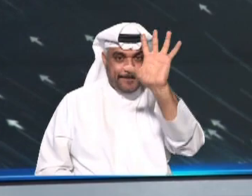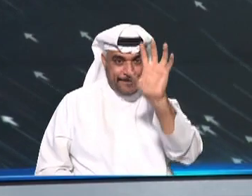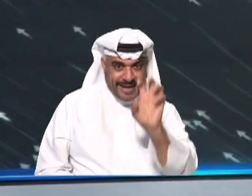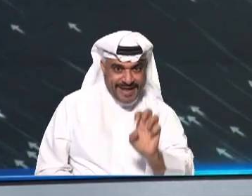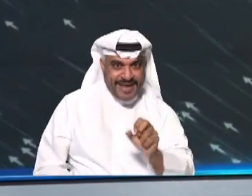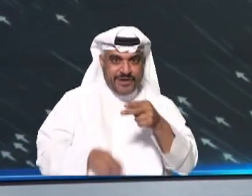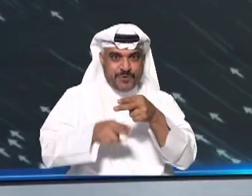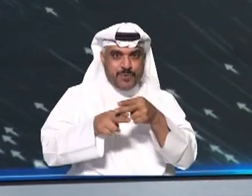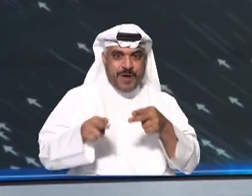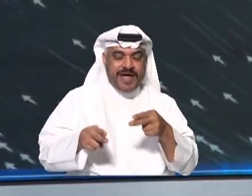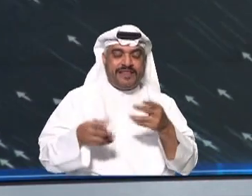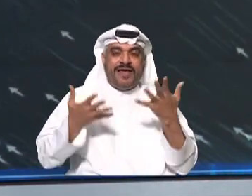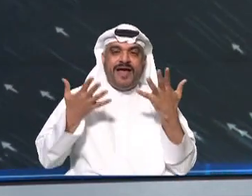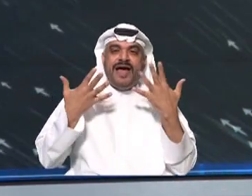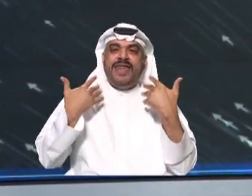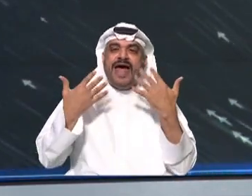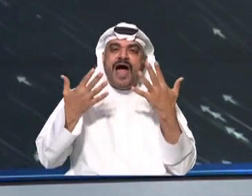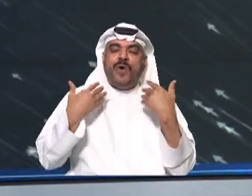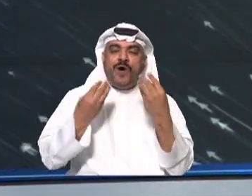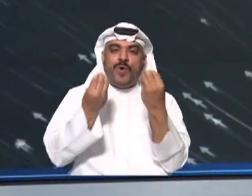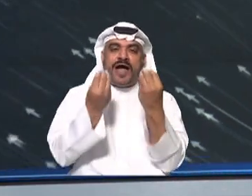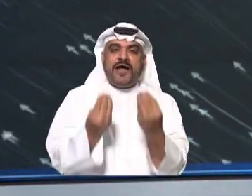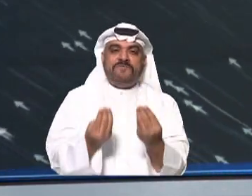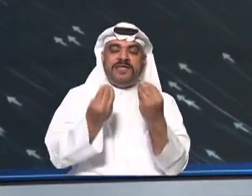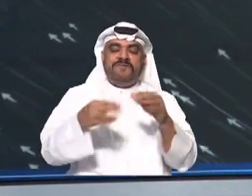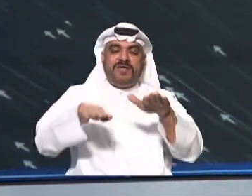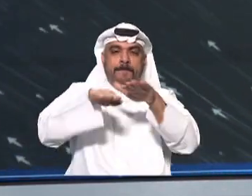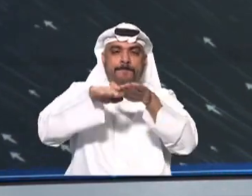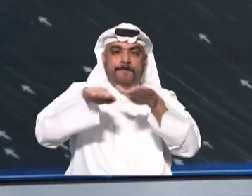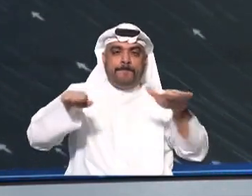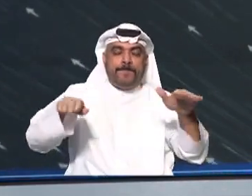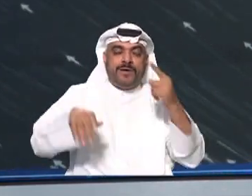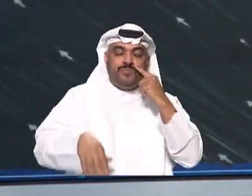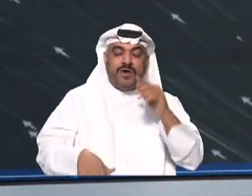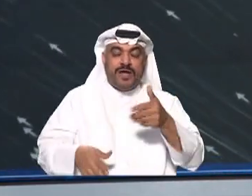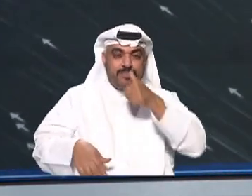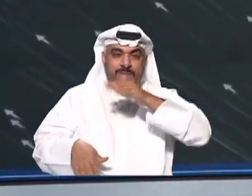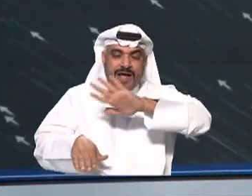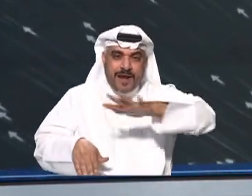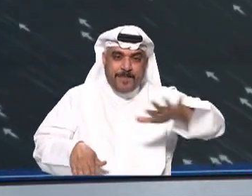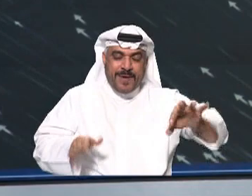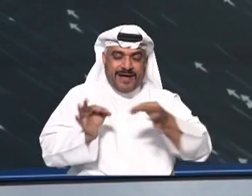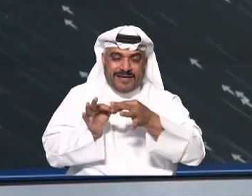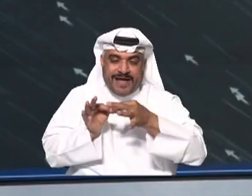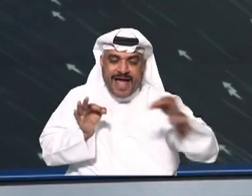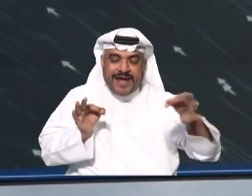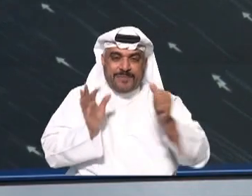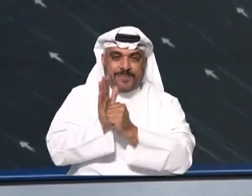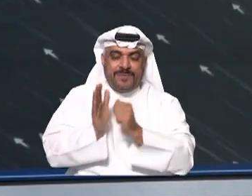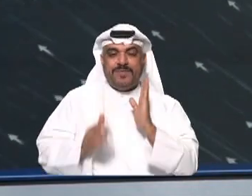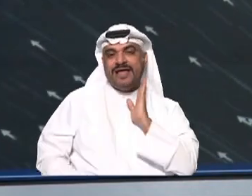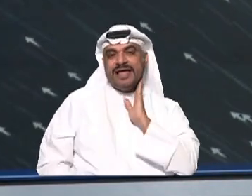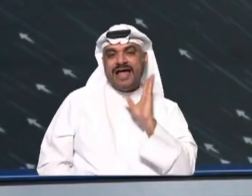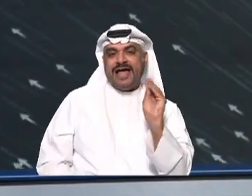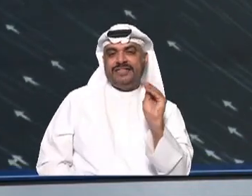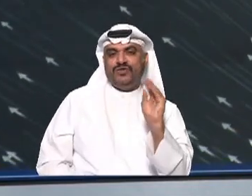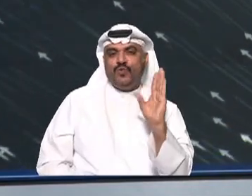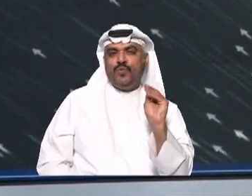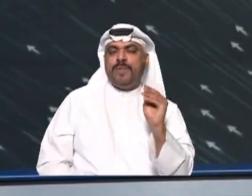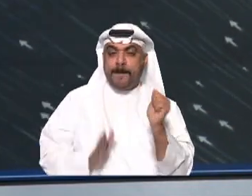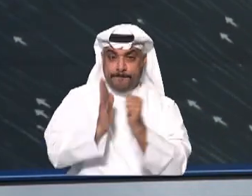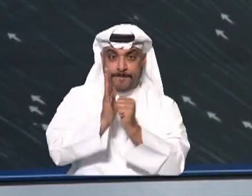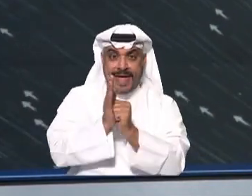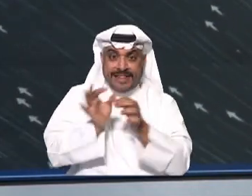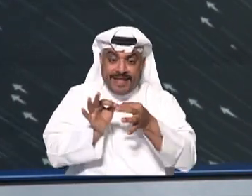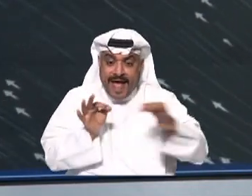مع استمرار الرياح الجنوبية الشرقية معتدلة السرعة. أما المناطق الساحلية متوقع أن تكون هناك رطوبة نسبية خاصة على المناطق